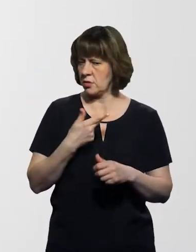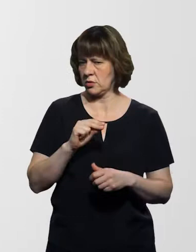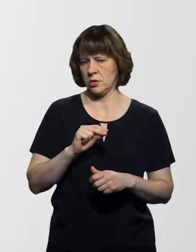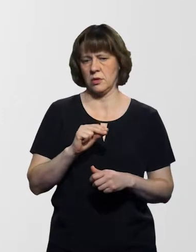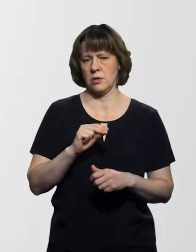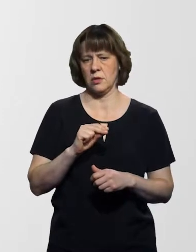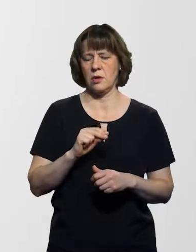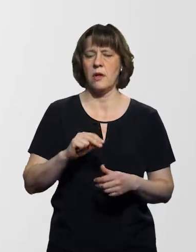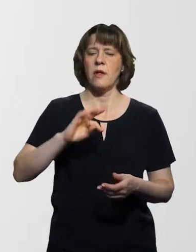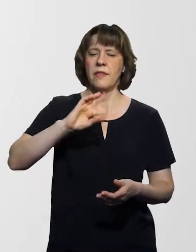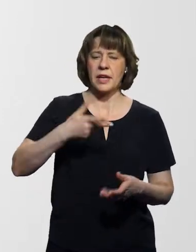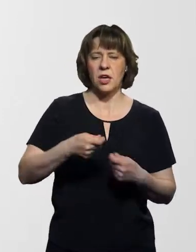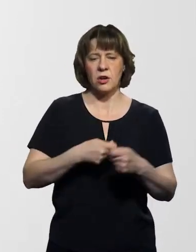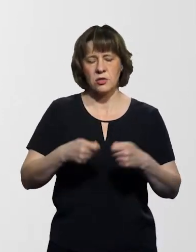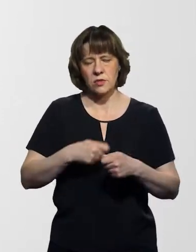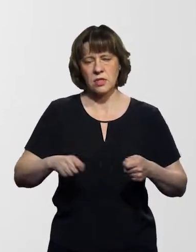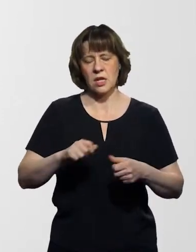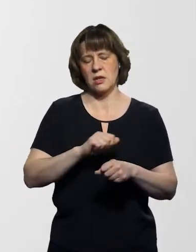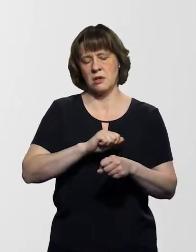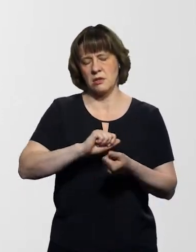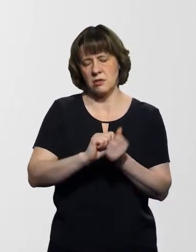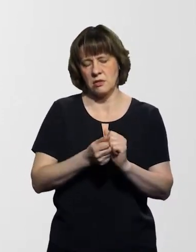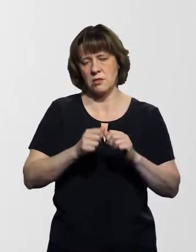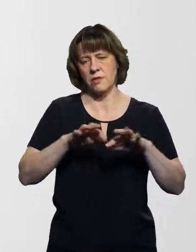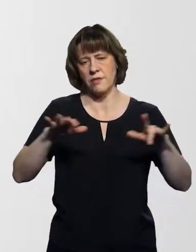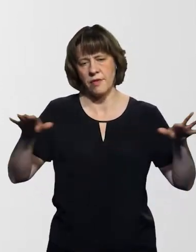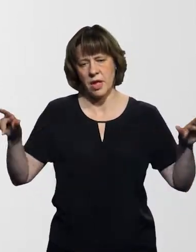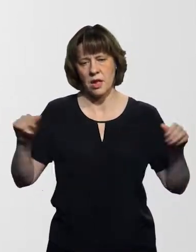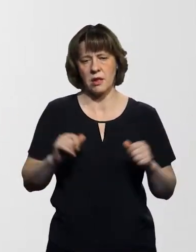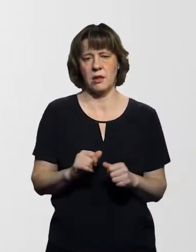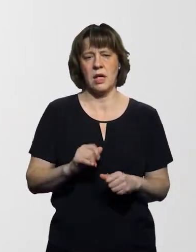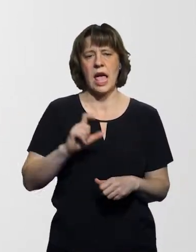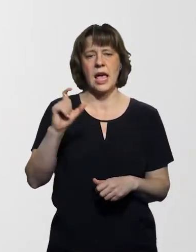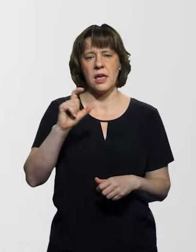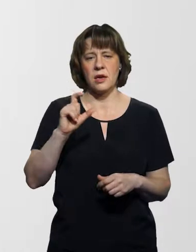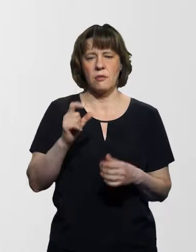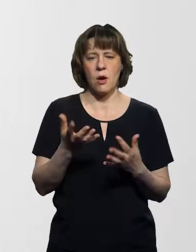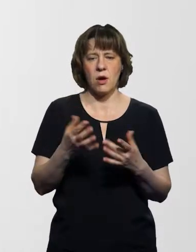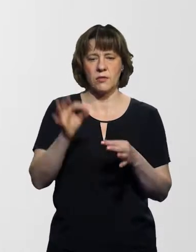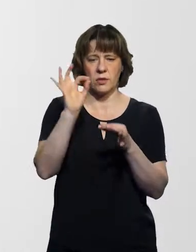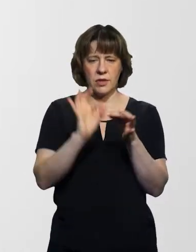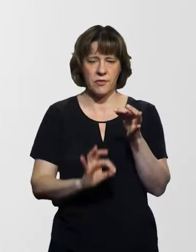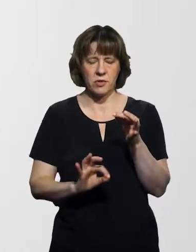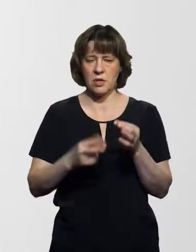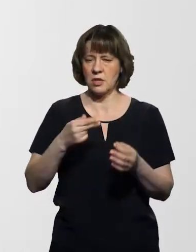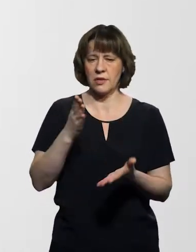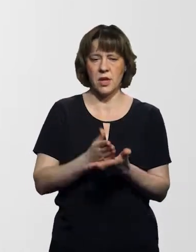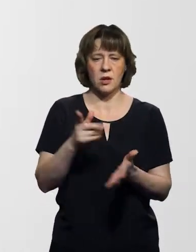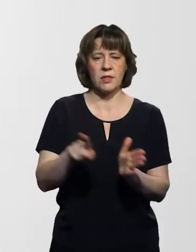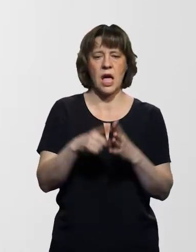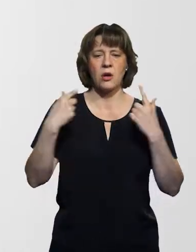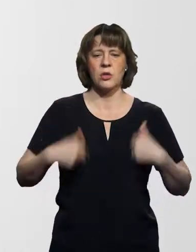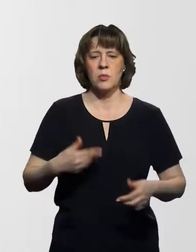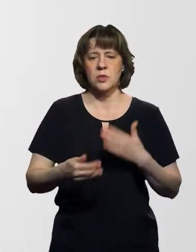potrzebami. Przykładów takich rozwiązań jest bardzo wiele. Samonawlekająca się igła będzie łatwa w użytku dla każdego z nas, nie tylko dla